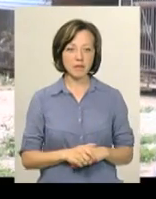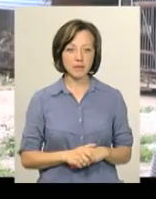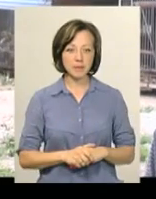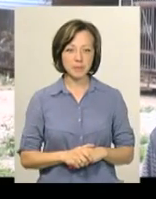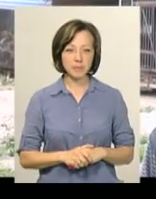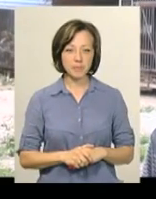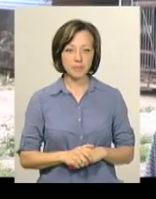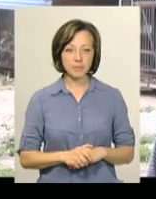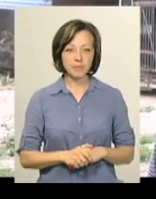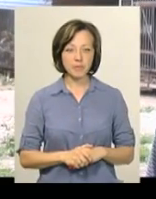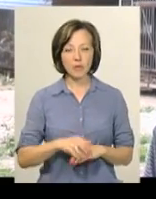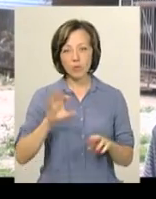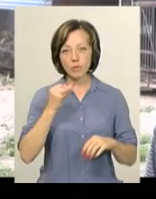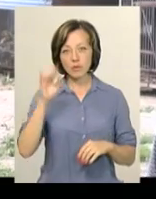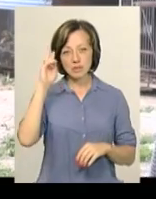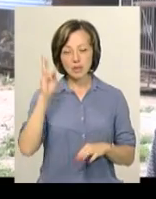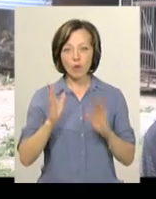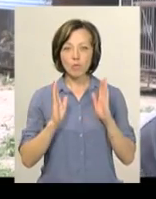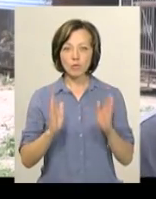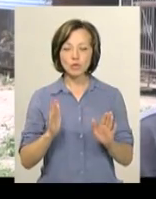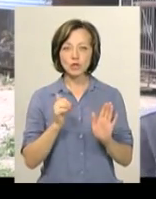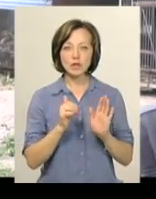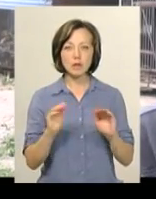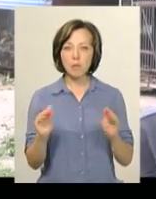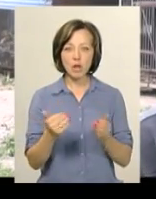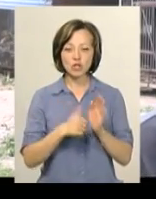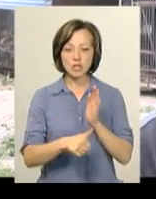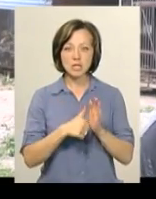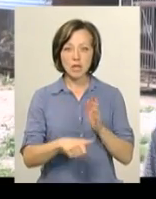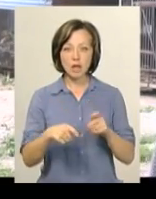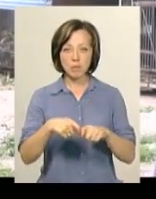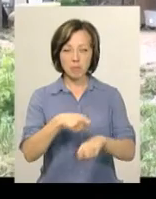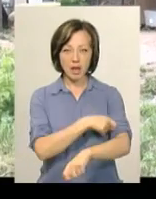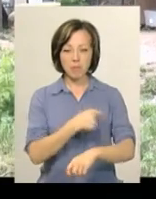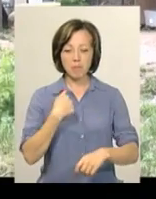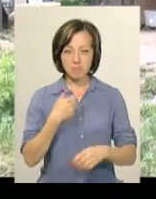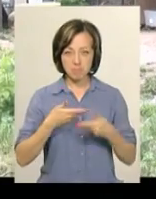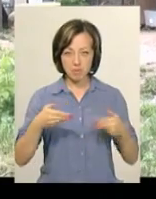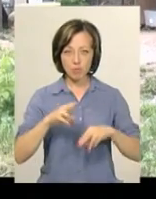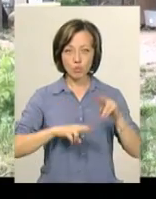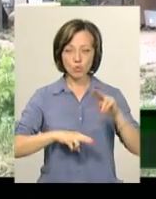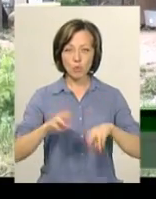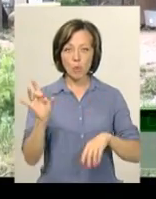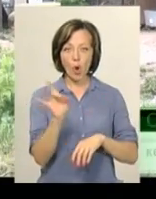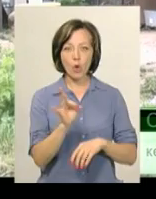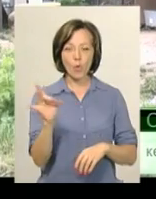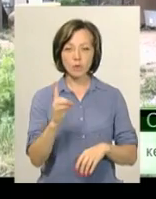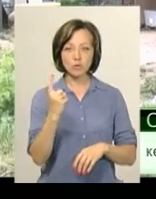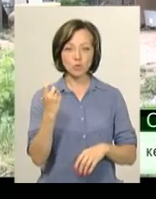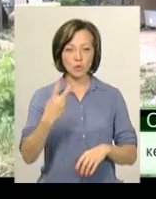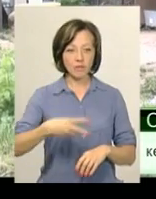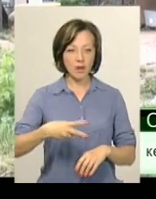Повинен бути не менше, ніж 60 квадратних метрів. Ми будуємо його розмірами 120. Буде зроблений невеличкий